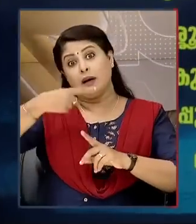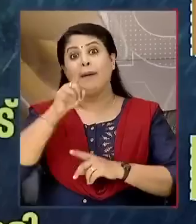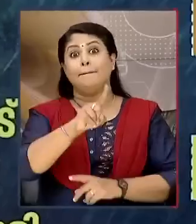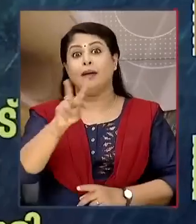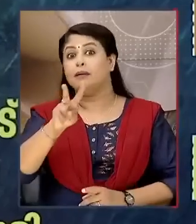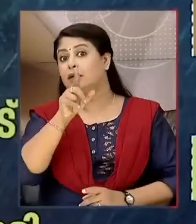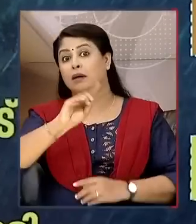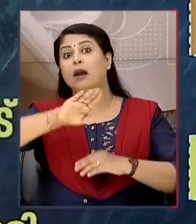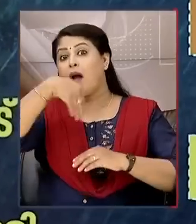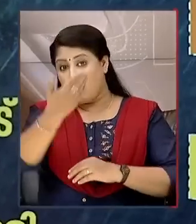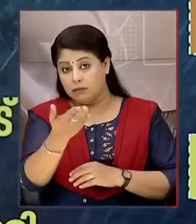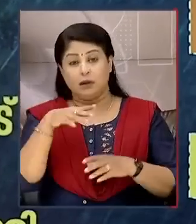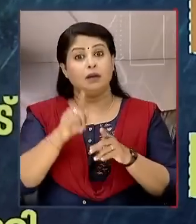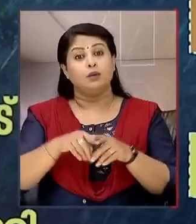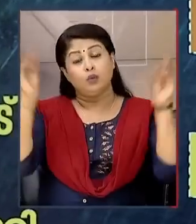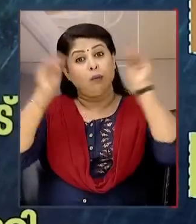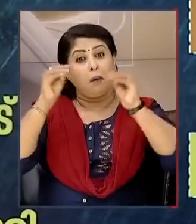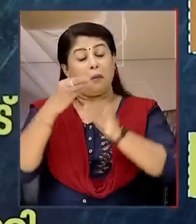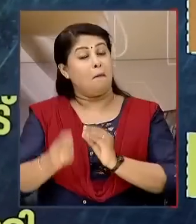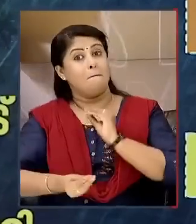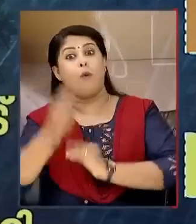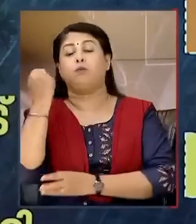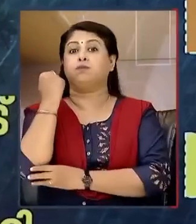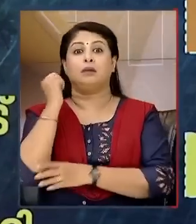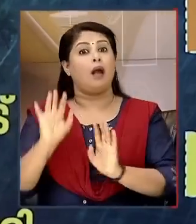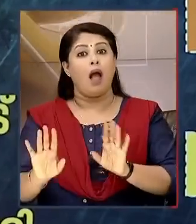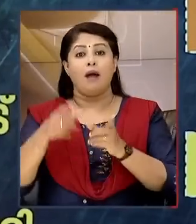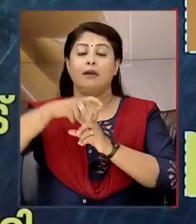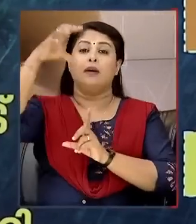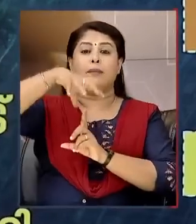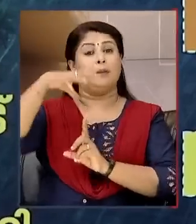12-ാം തീയതി കൂടി തന്നെ കാലവർഷം കൂടുതൽ ശക്തി പ്രാപിക്കുമെന്നാണ് കാലാവസ്ഥാ നിരീക്ഷണ കേന്ദ്രം നൽകുന്ന മുന്നറിയിപ്പ്.